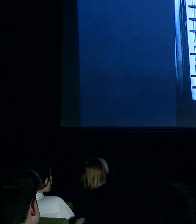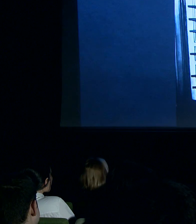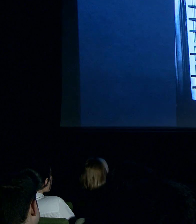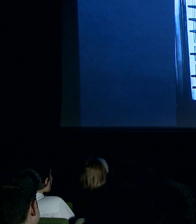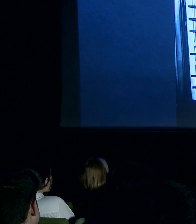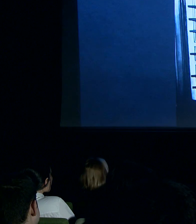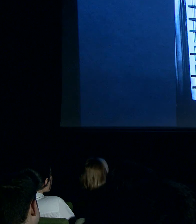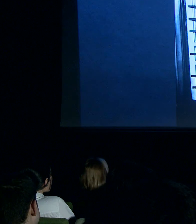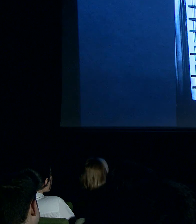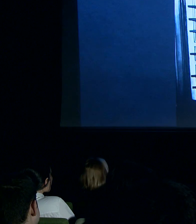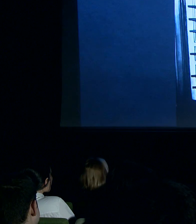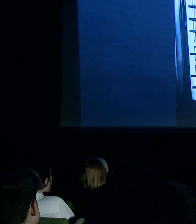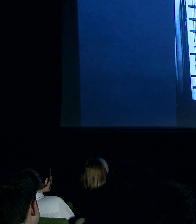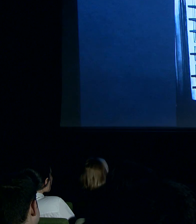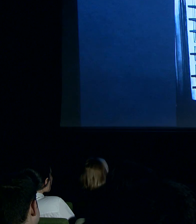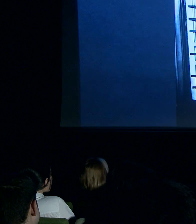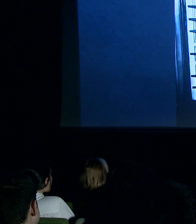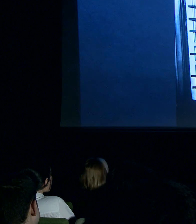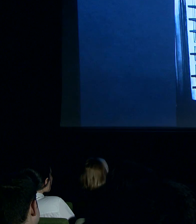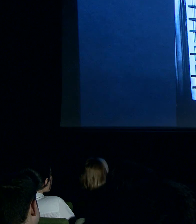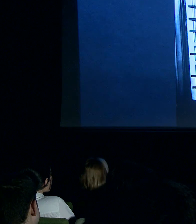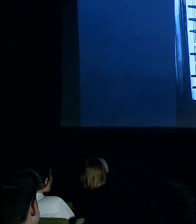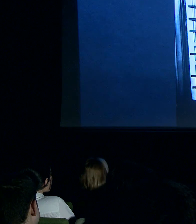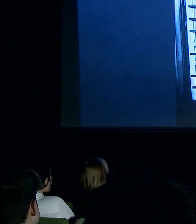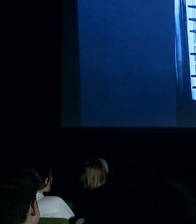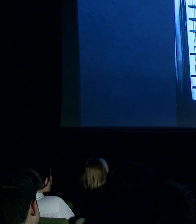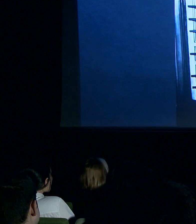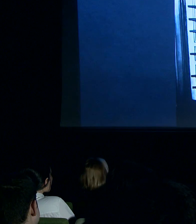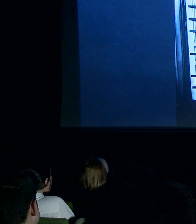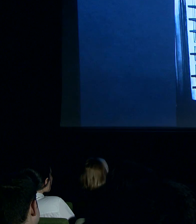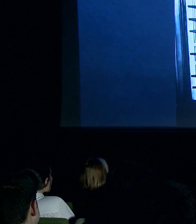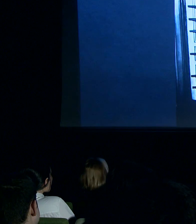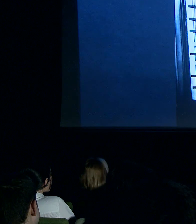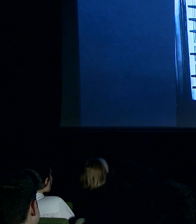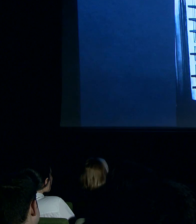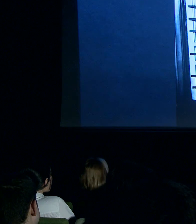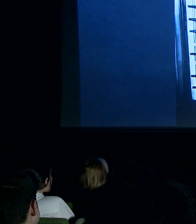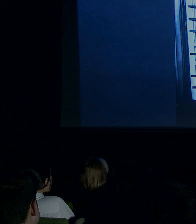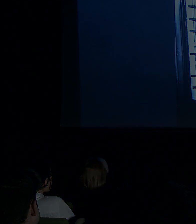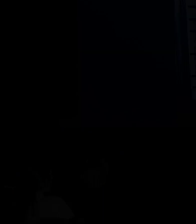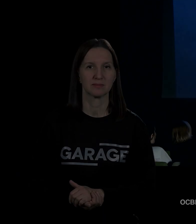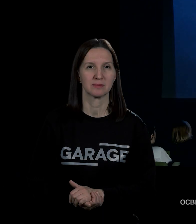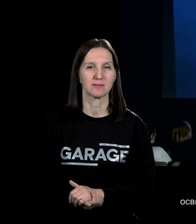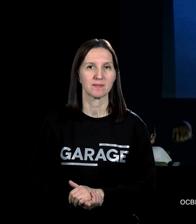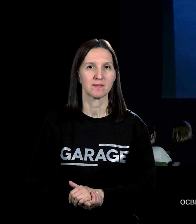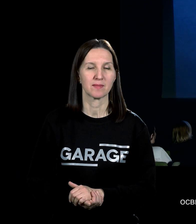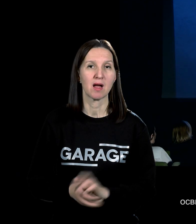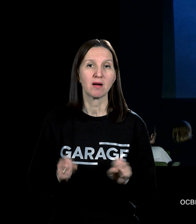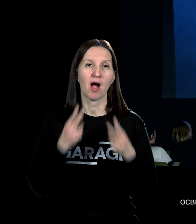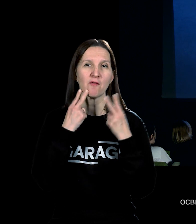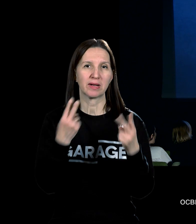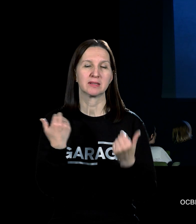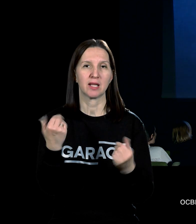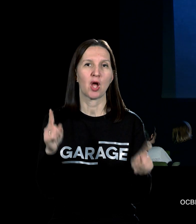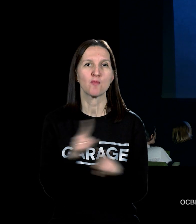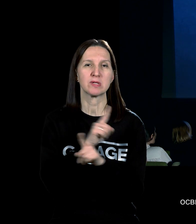поверхность листа. На обе створки двери наложена черная чугунная решетка. Перед дверью черный пол. Как она выглядит,